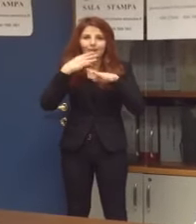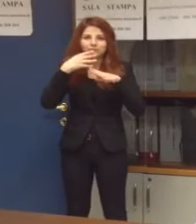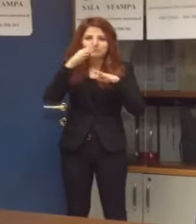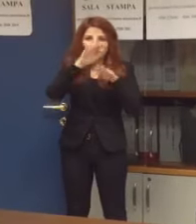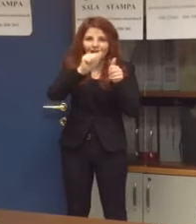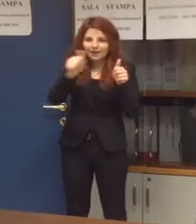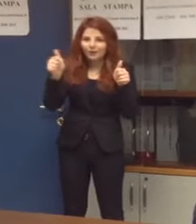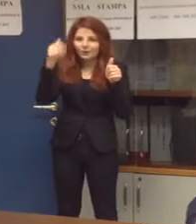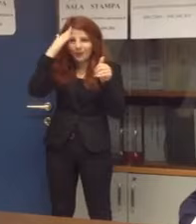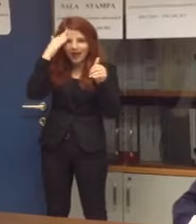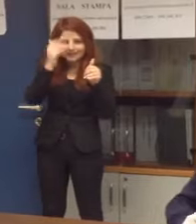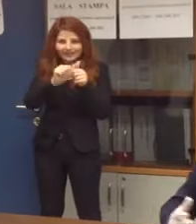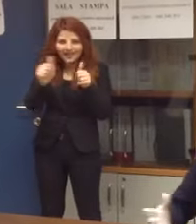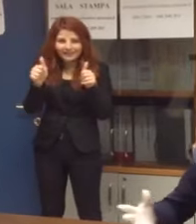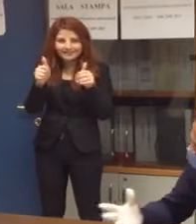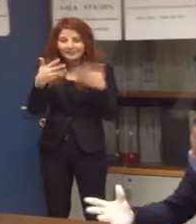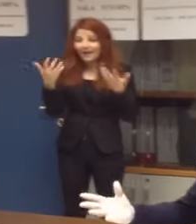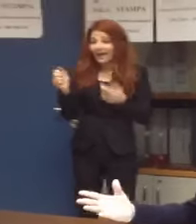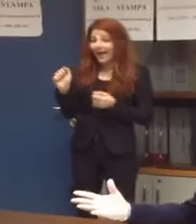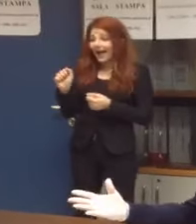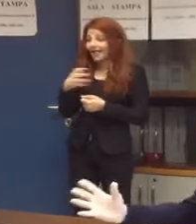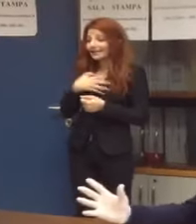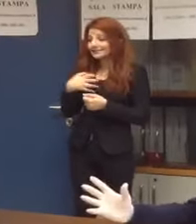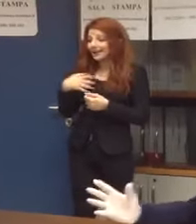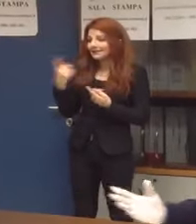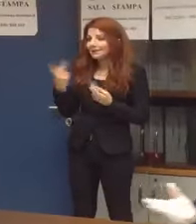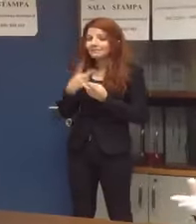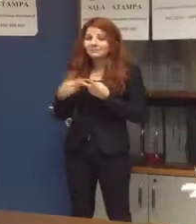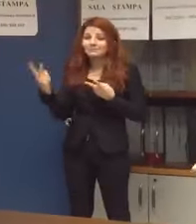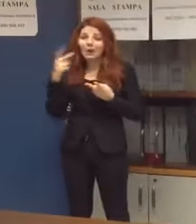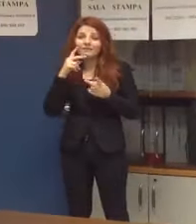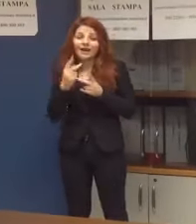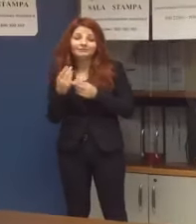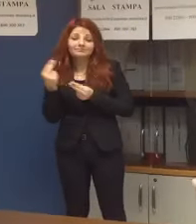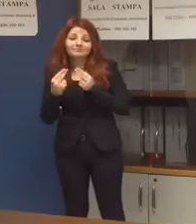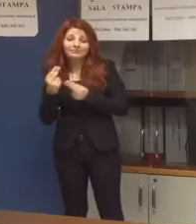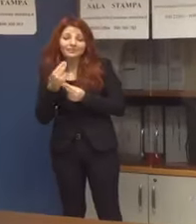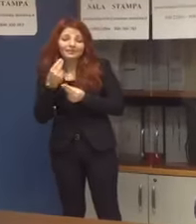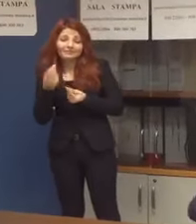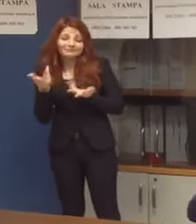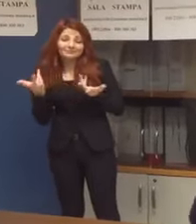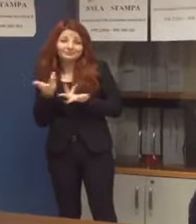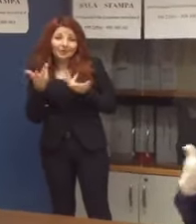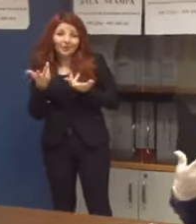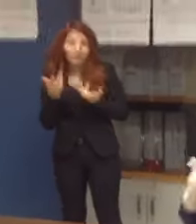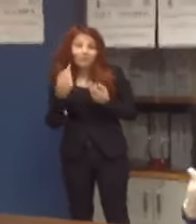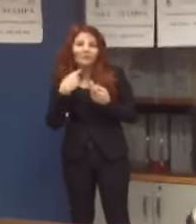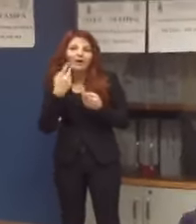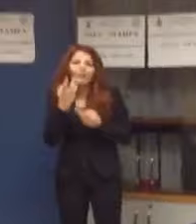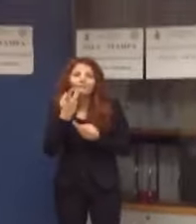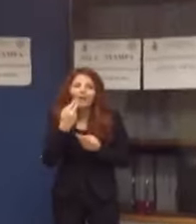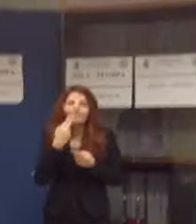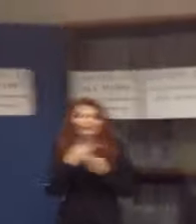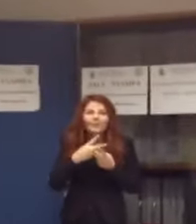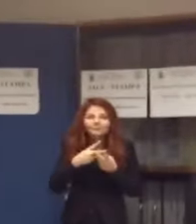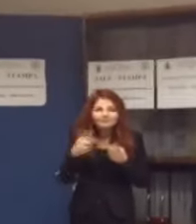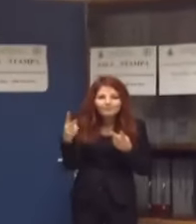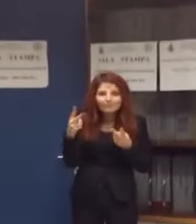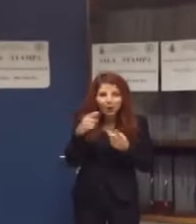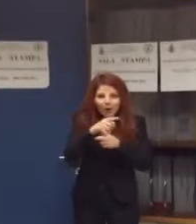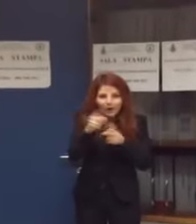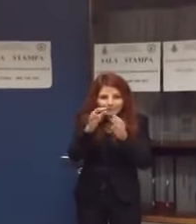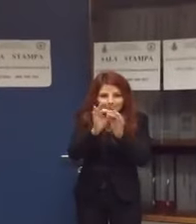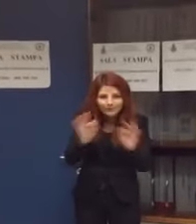che con Alessandra abbiamo fatto finta di non risolvere, perché volevamo vedere la prontezza. Bravo,